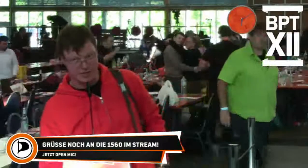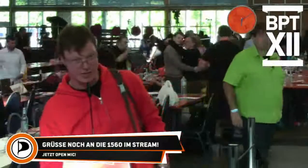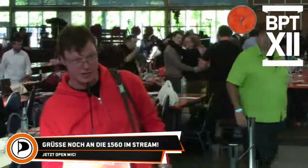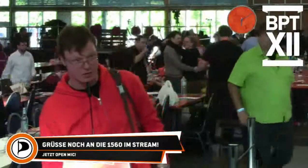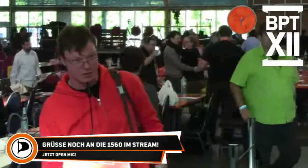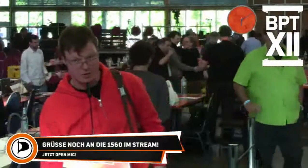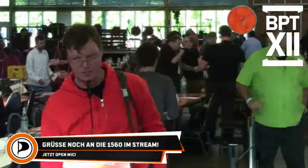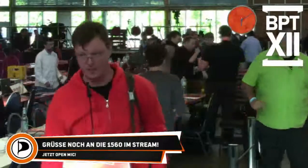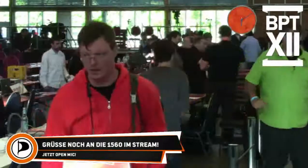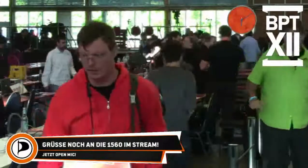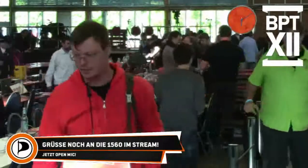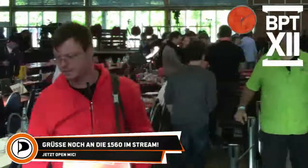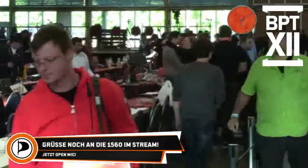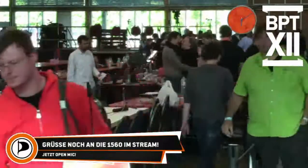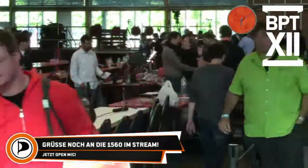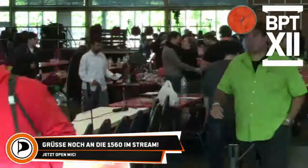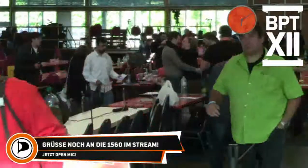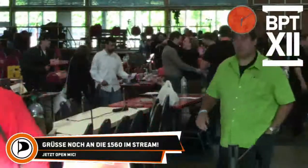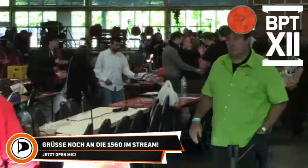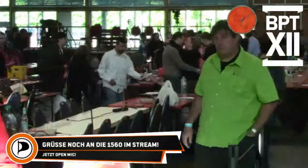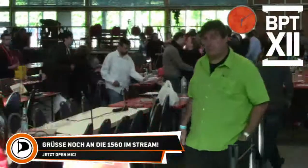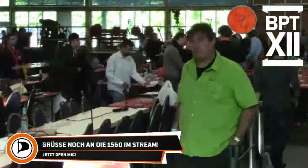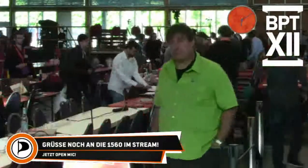dort zur Themen was dann aus danke